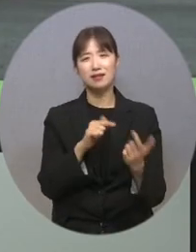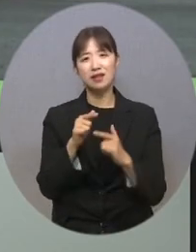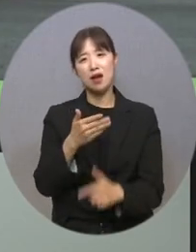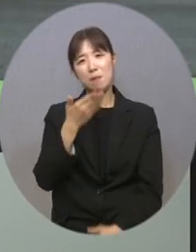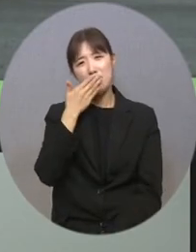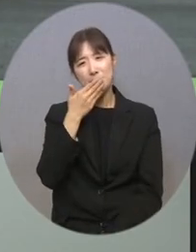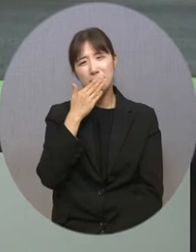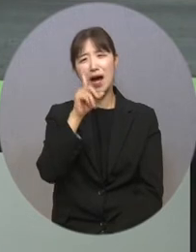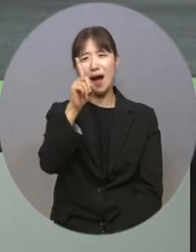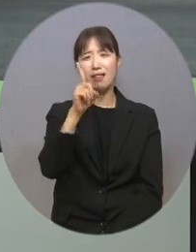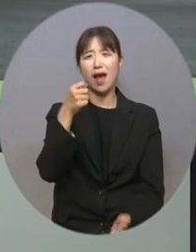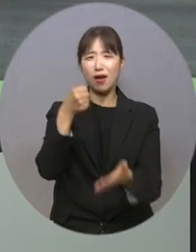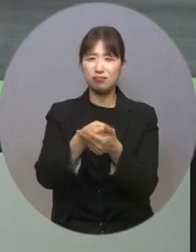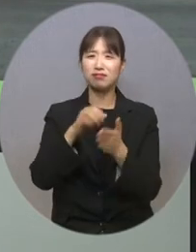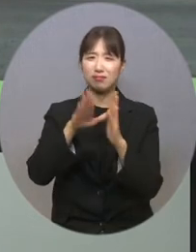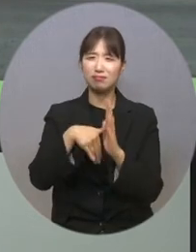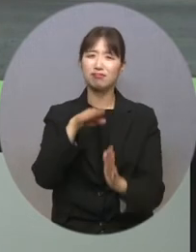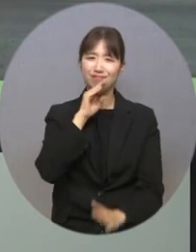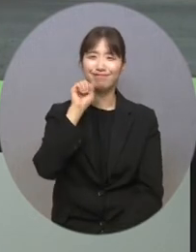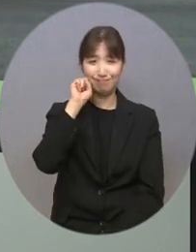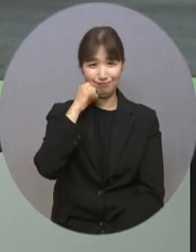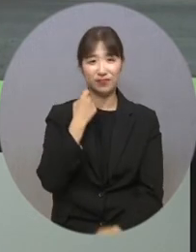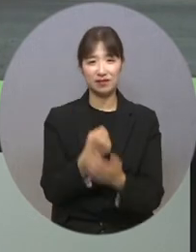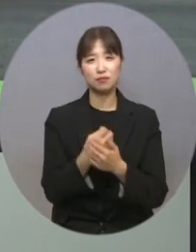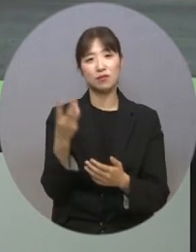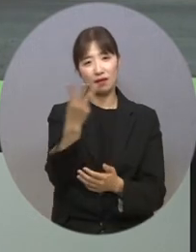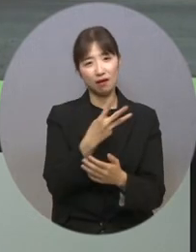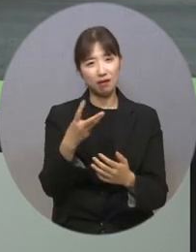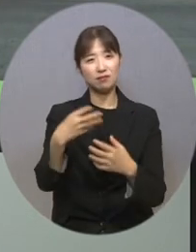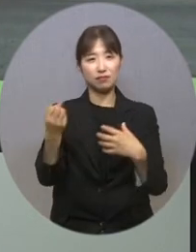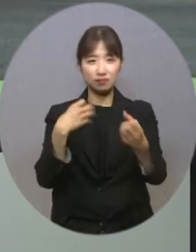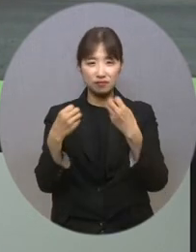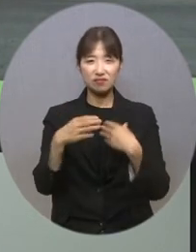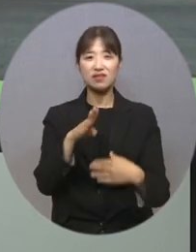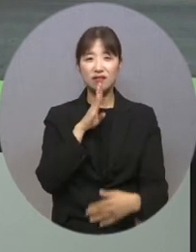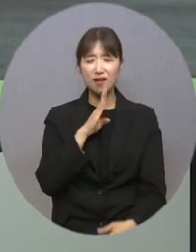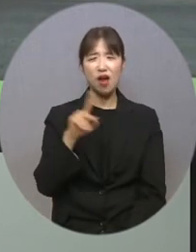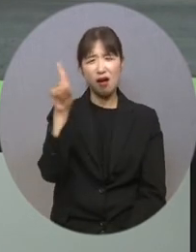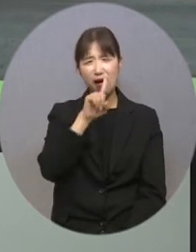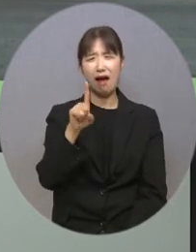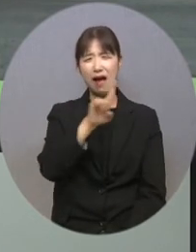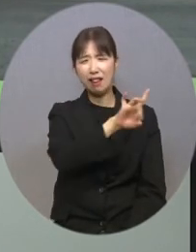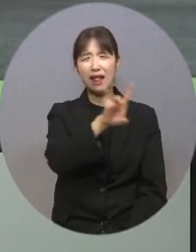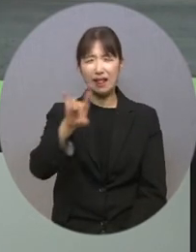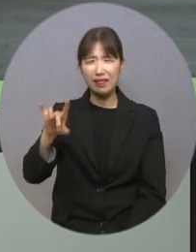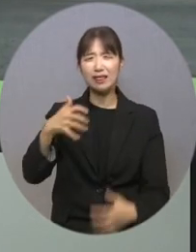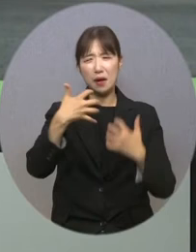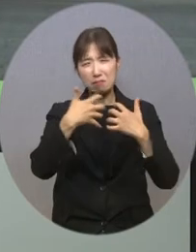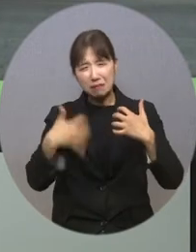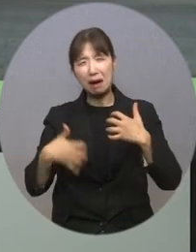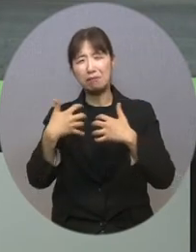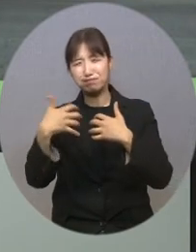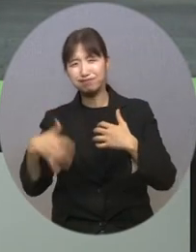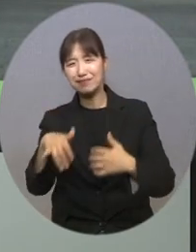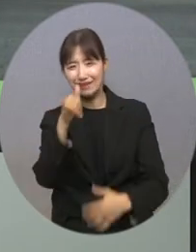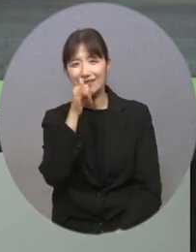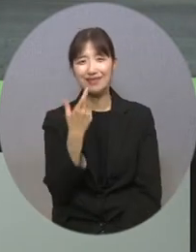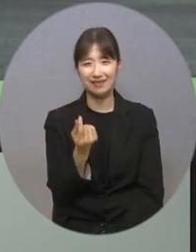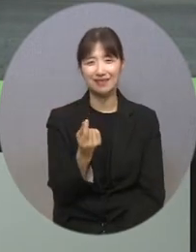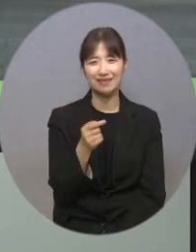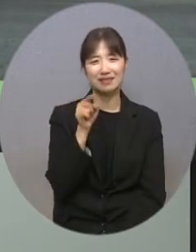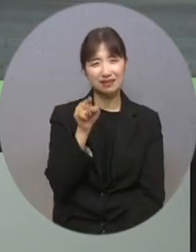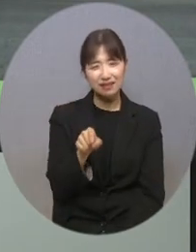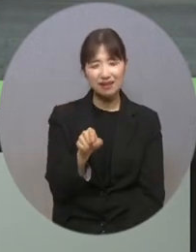먹는데도 다 있잖아요 우리 우리 세 분 말씀 들어보면 다 어딘가에 한군데씩 은 이렇게 걸 꺼려 걸 걸어 하신 거잖아요 이런